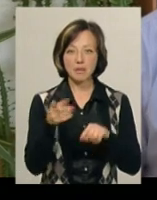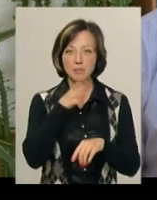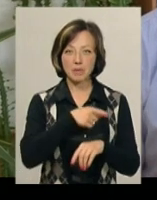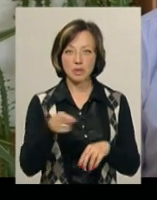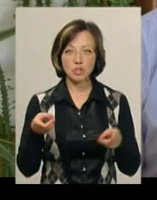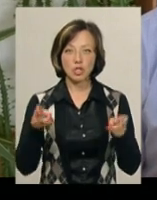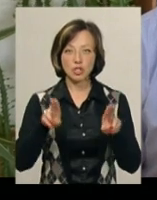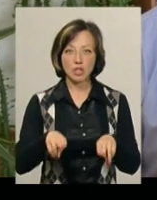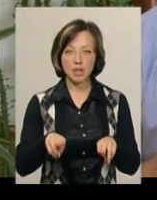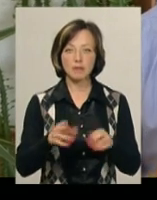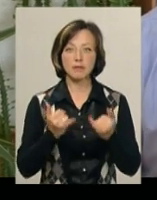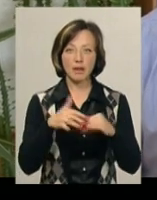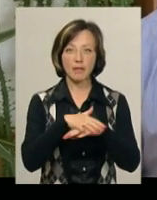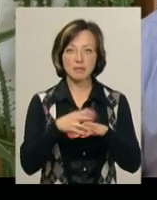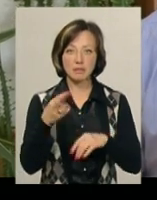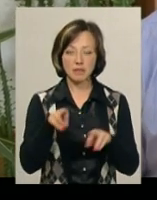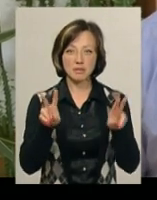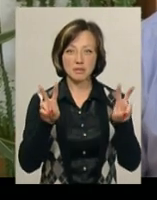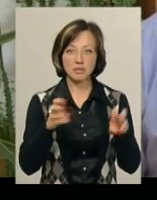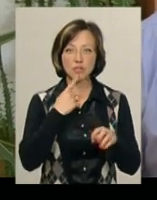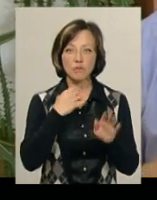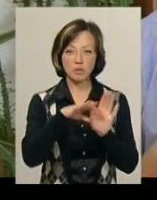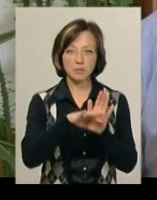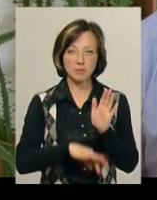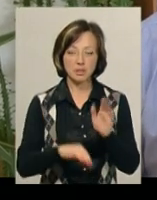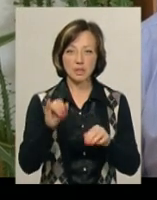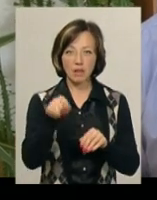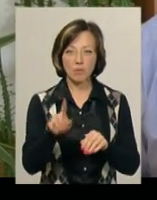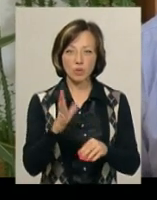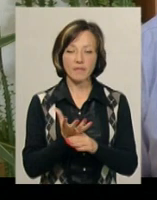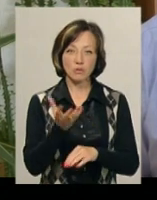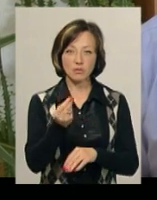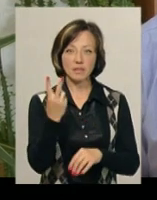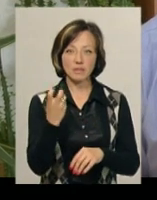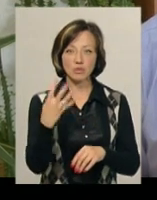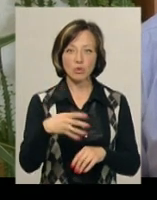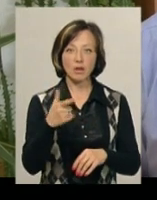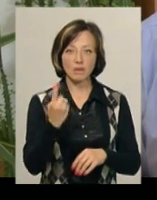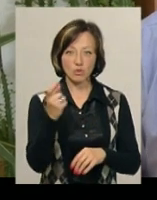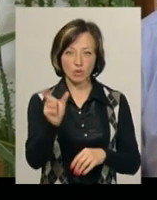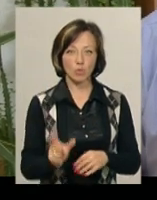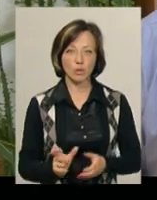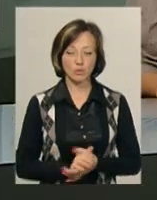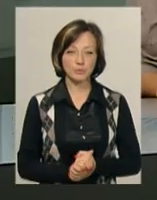період залишається те населення, воно називається червоним списком, і там буде фінансування 240 гривень за